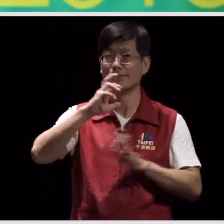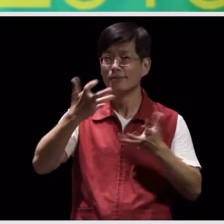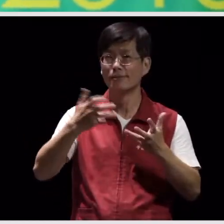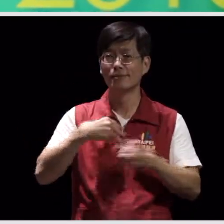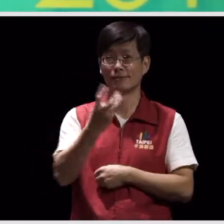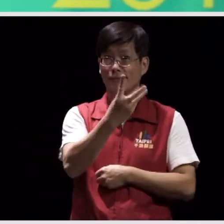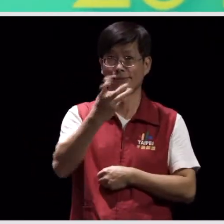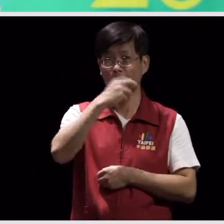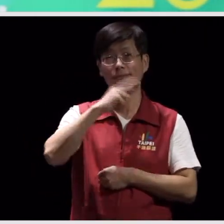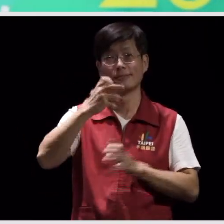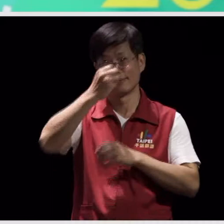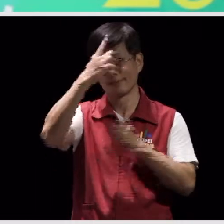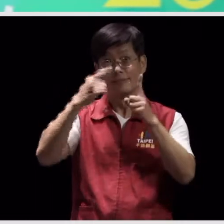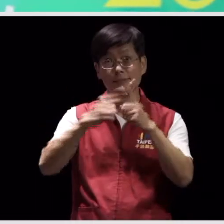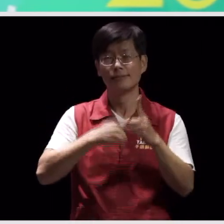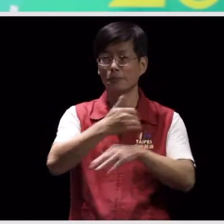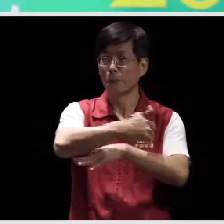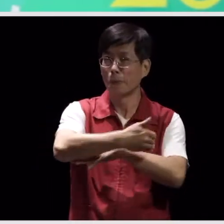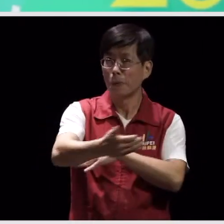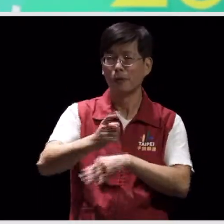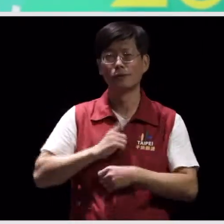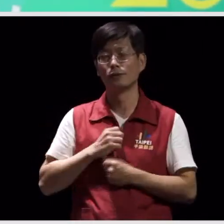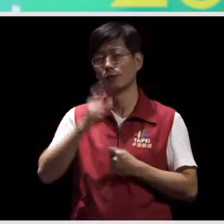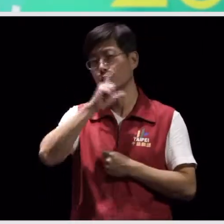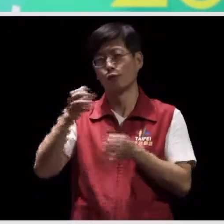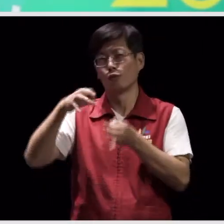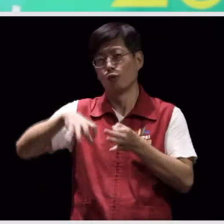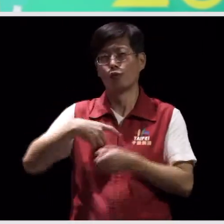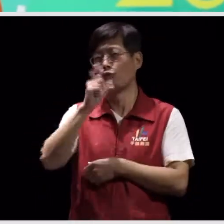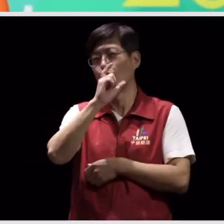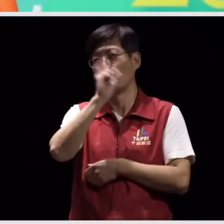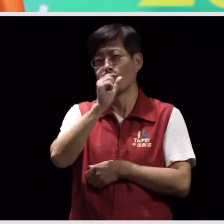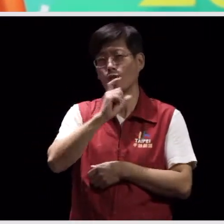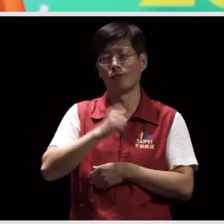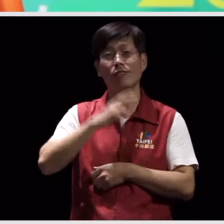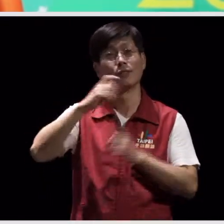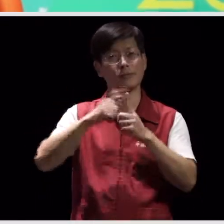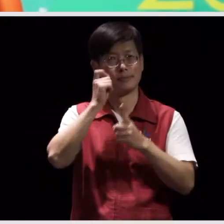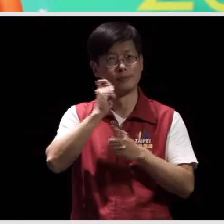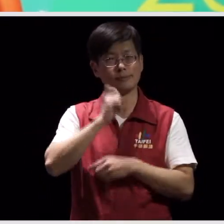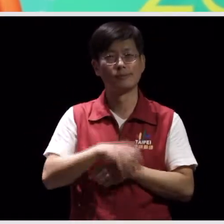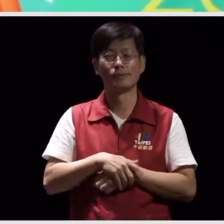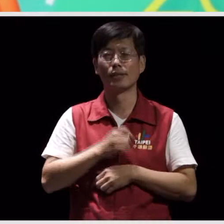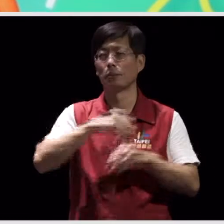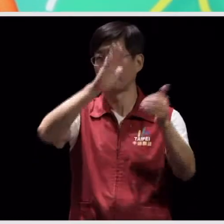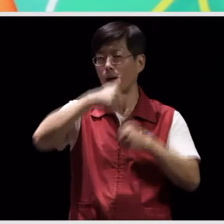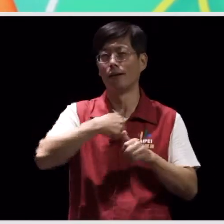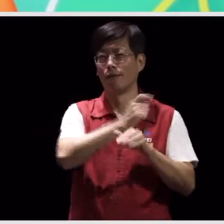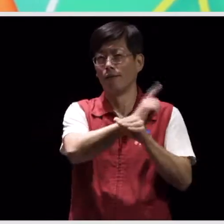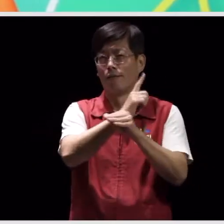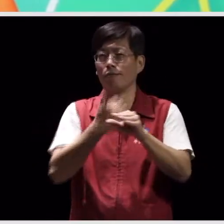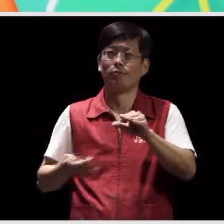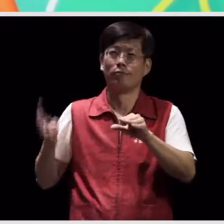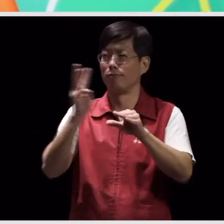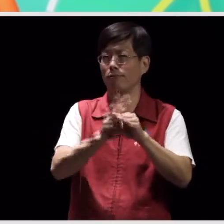三个英国年轻人是好朋友，他们在英国酒吧喝得醉醺醺的，英国人喜欢喝酒这样，好，就叫了一台计程车准备要回家